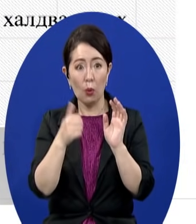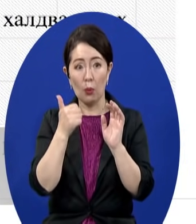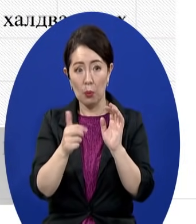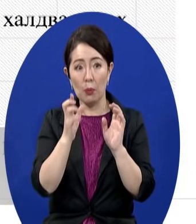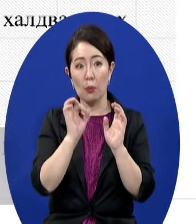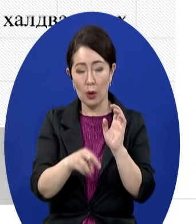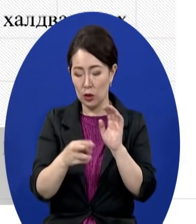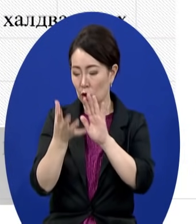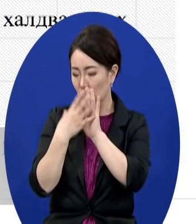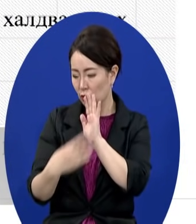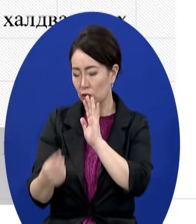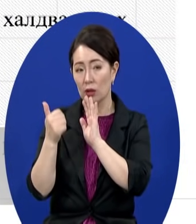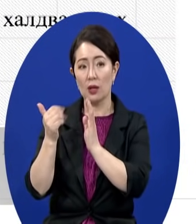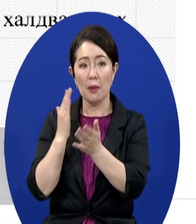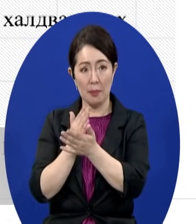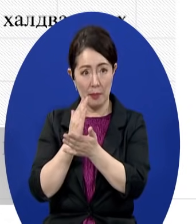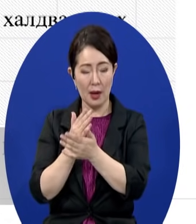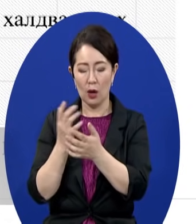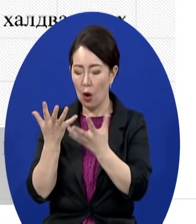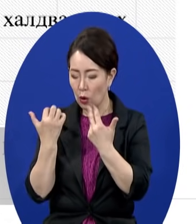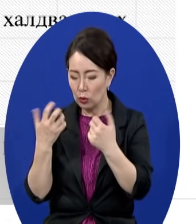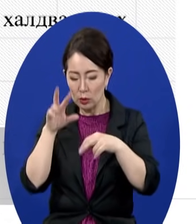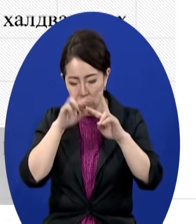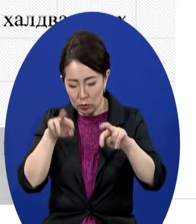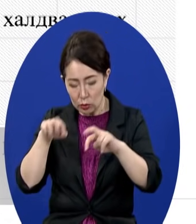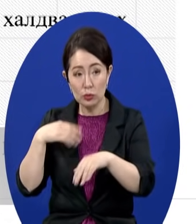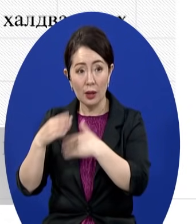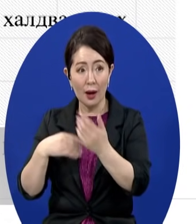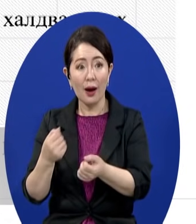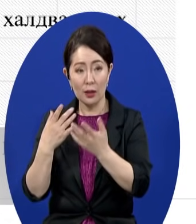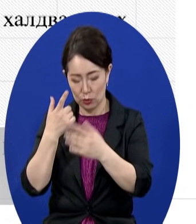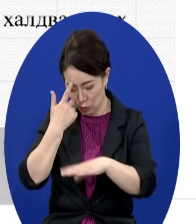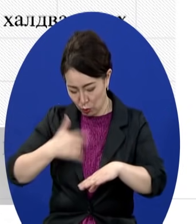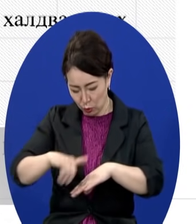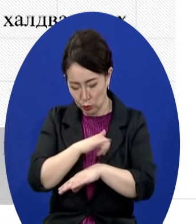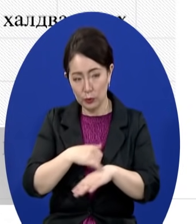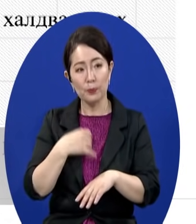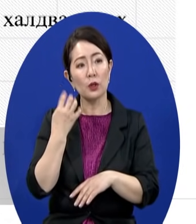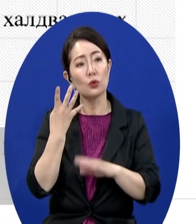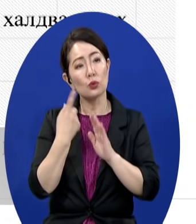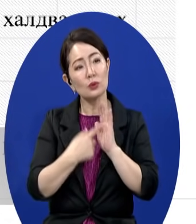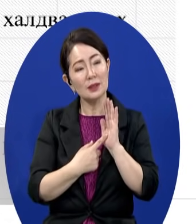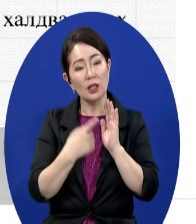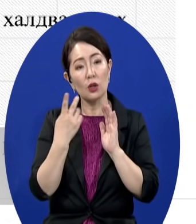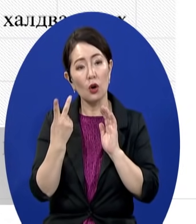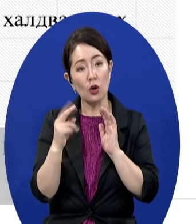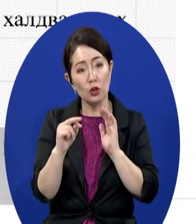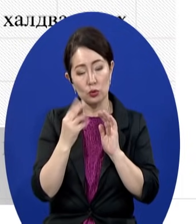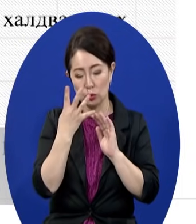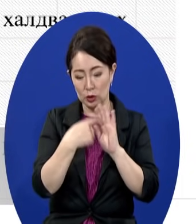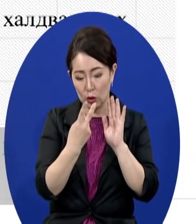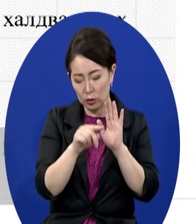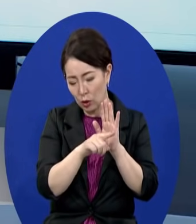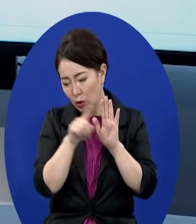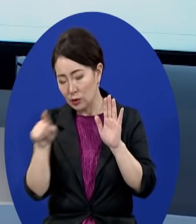тухайн үр нөлөөтэй байна гэсэн ийм олон удаагийн судалгаа тооцоол байдаг. За манай улсын хувьд бол 4-р сарын 20-оос 5-р сарын